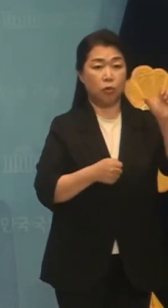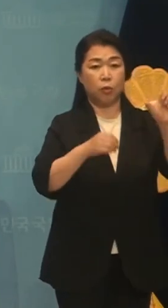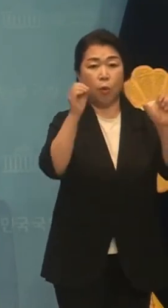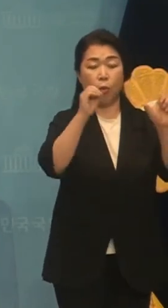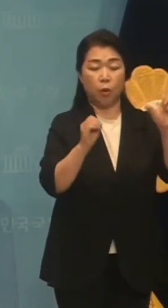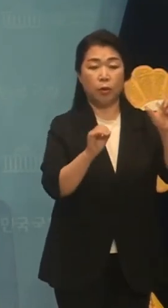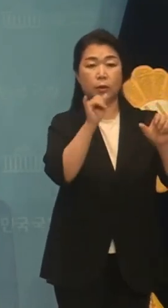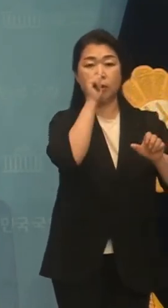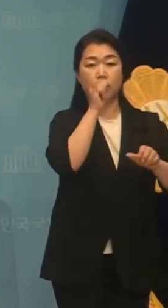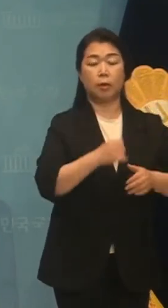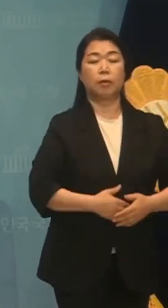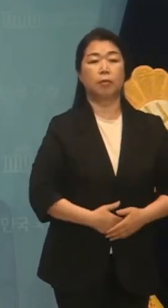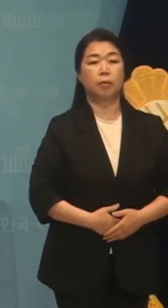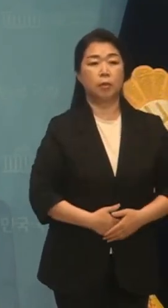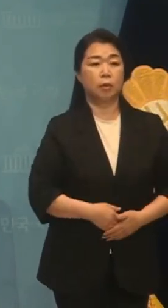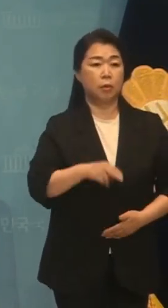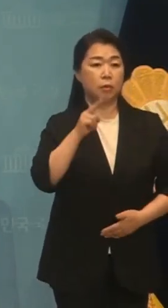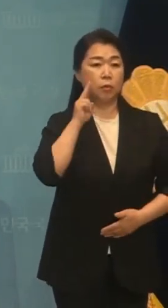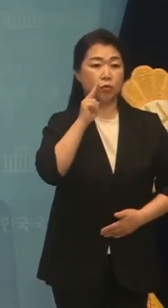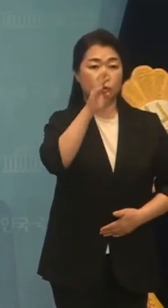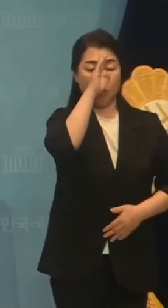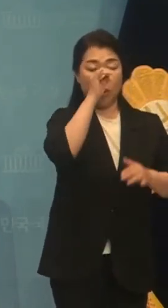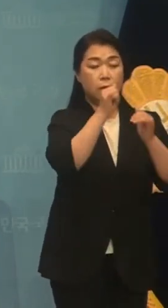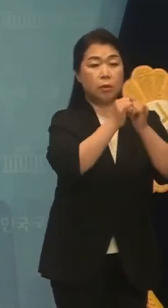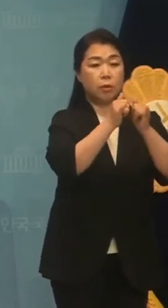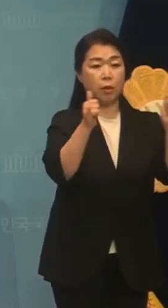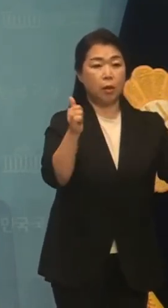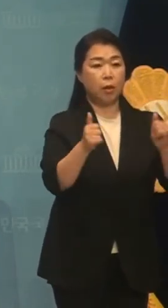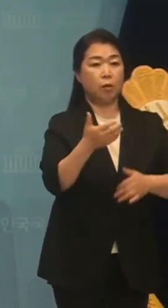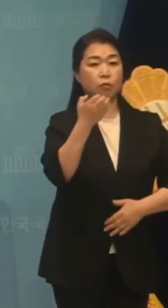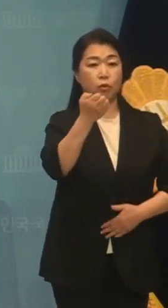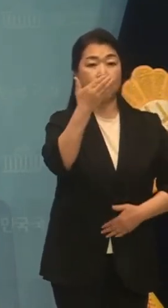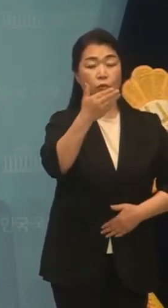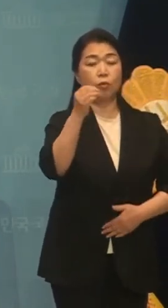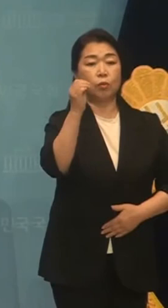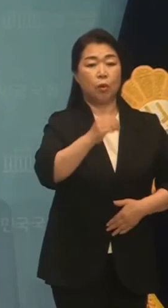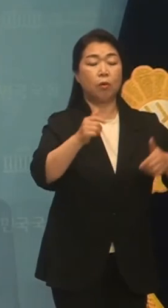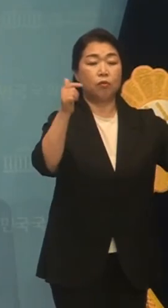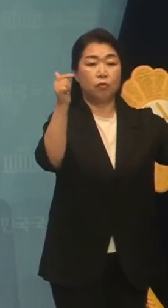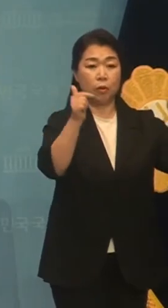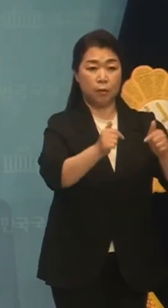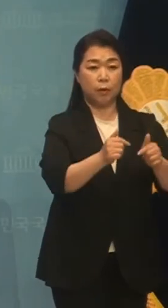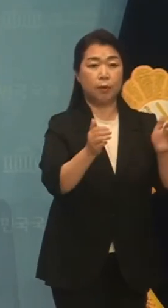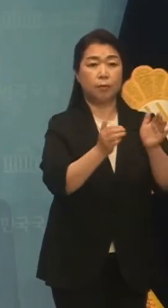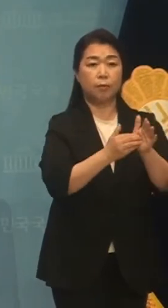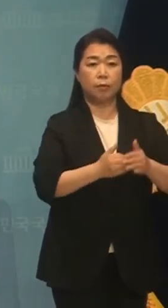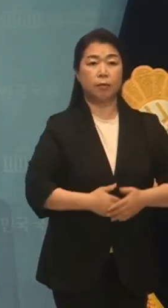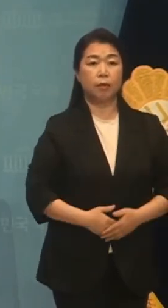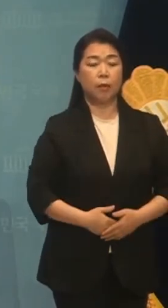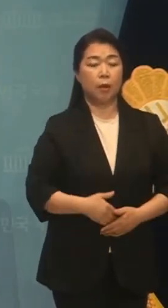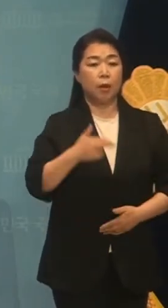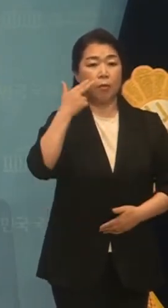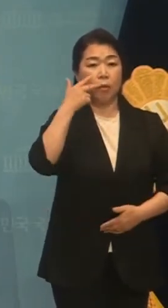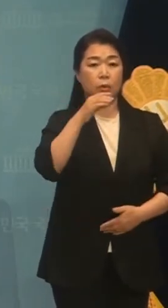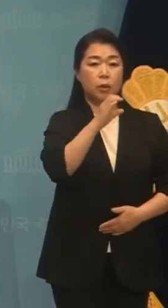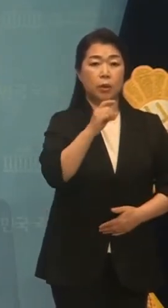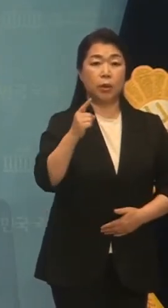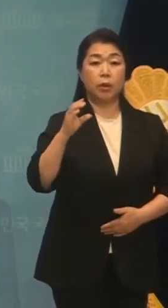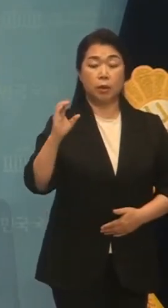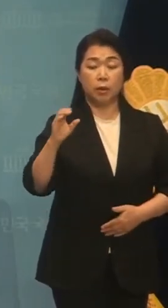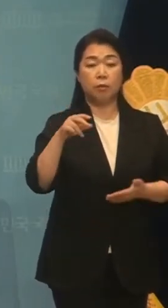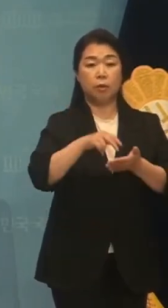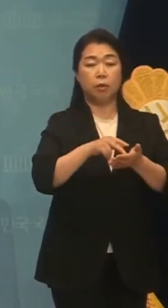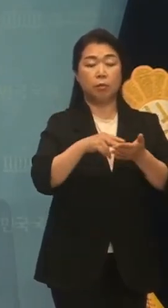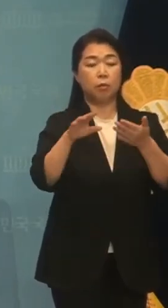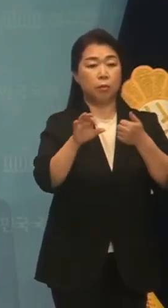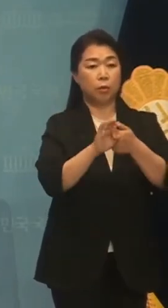것으로 나타났습니다. 중증 환자는 99%가 감소하였습니다. 미국 CDC에서는